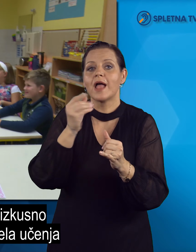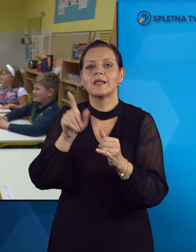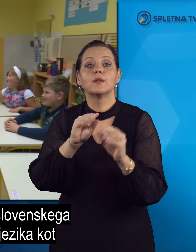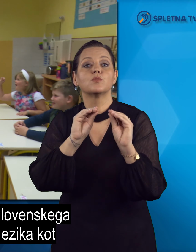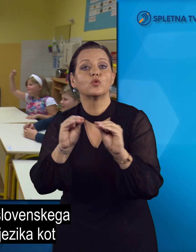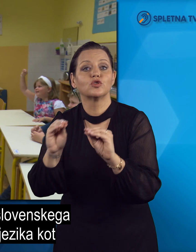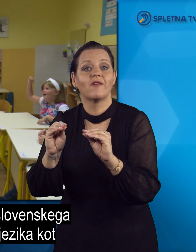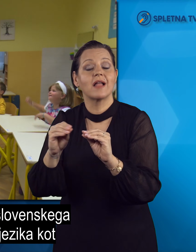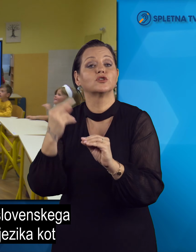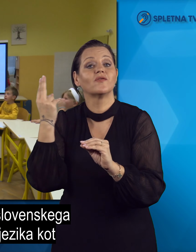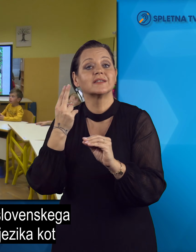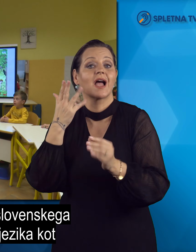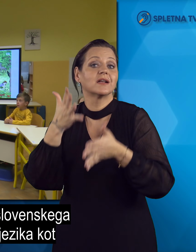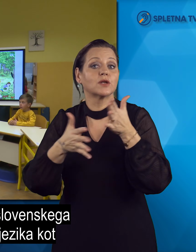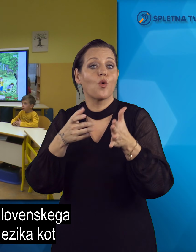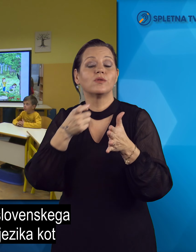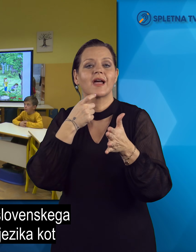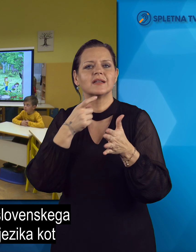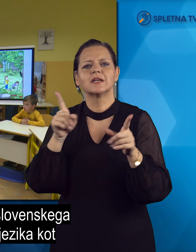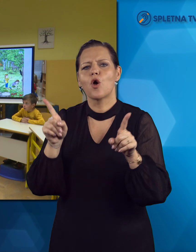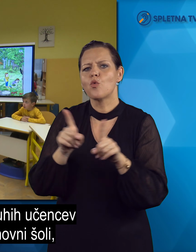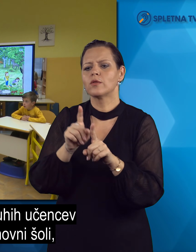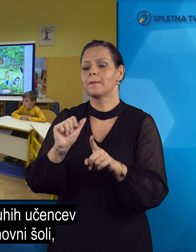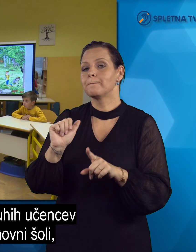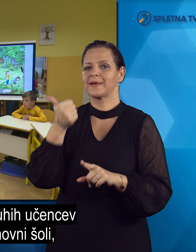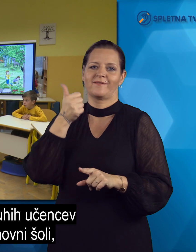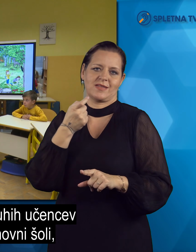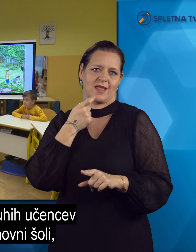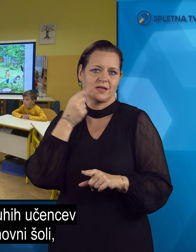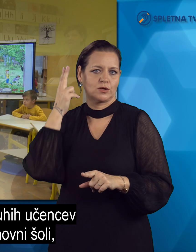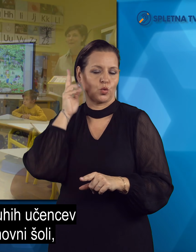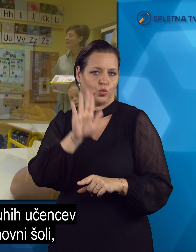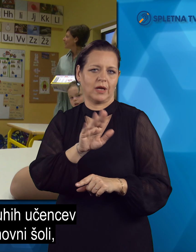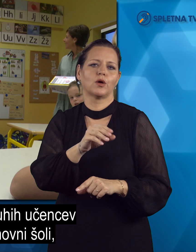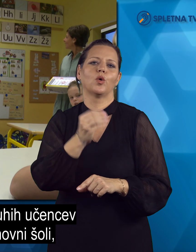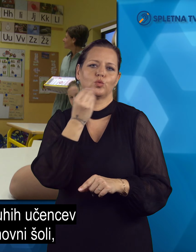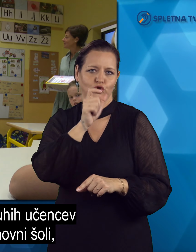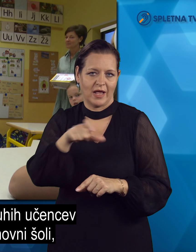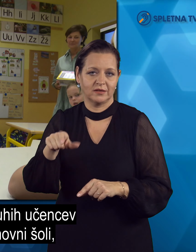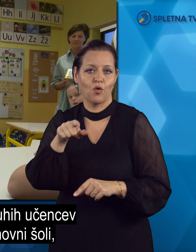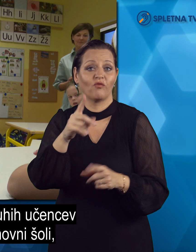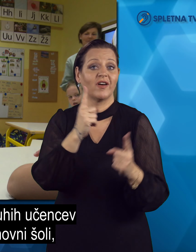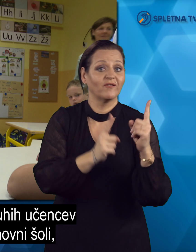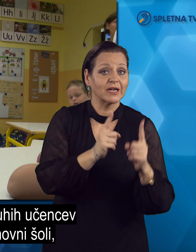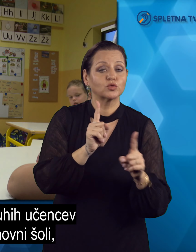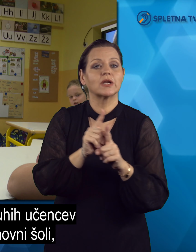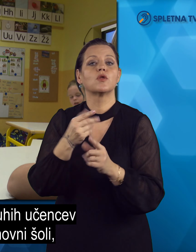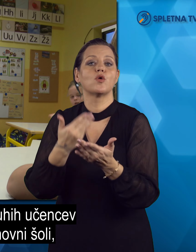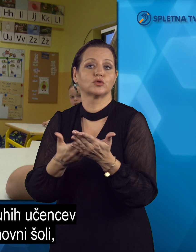jezika kot prvega jezika gluhih učencev v vrtcu in osnovni šoli.